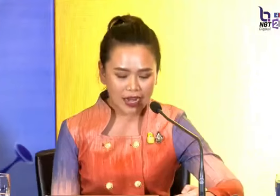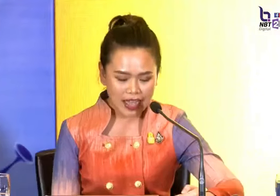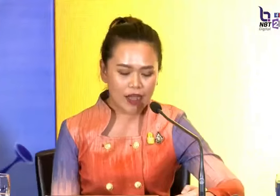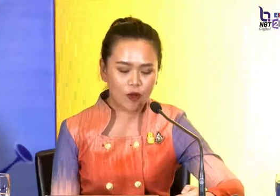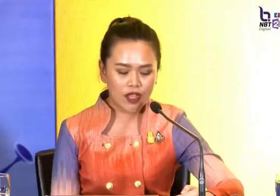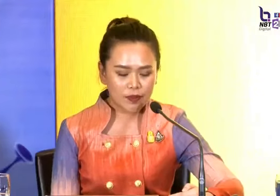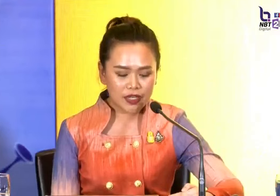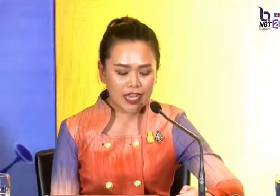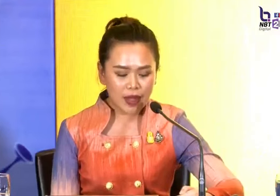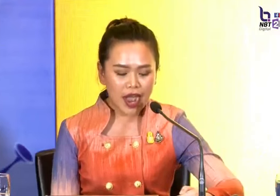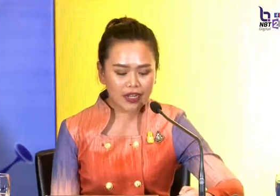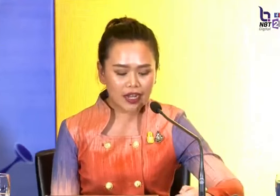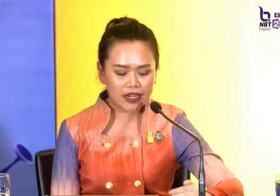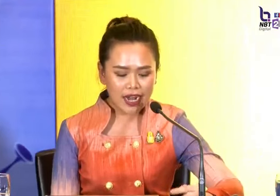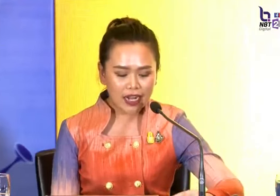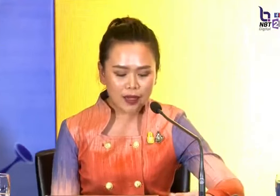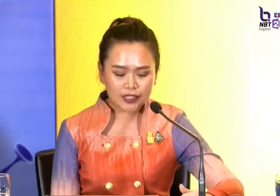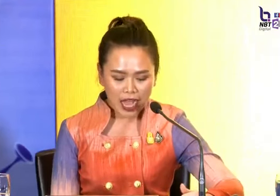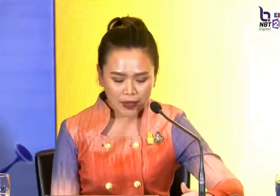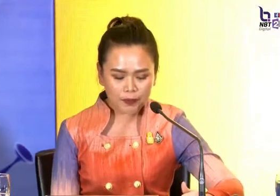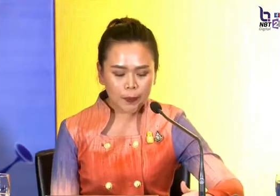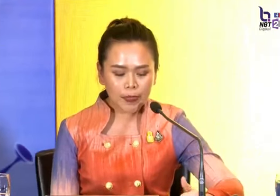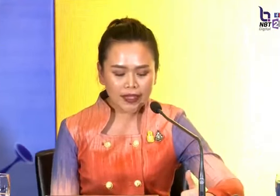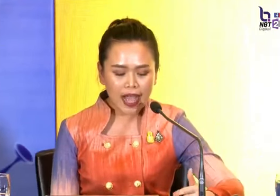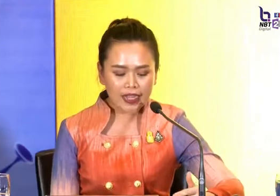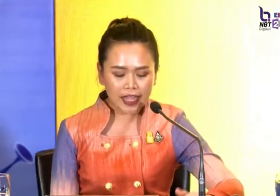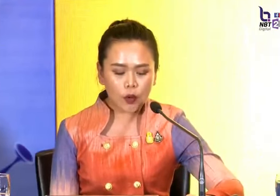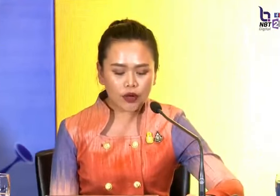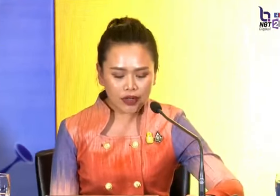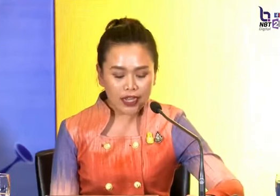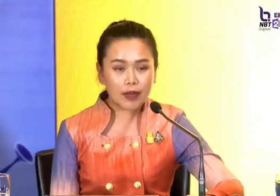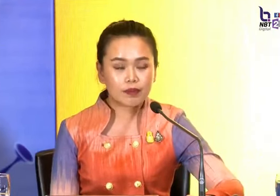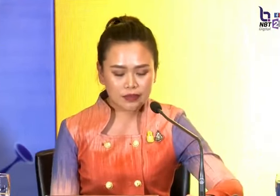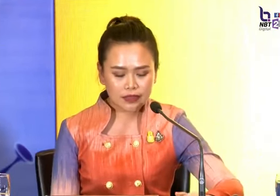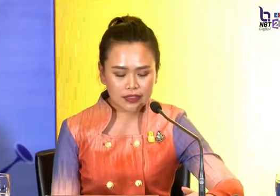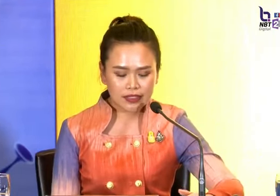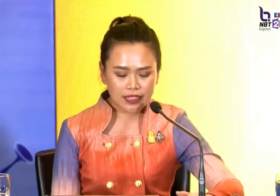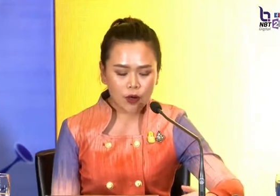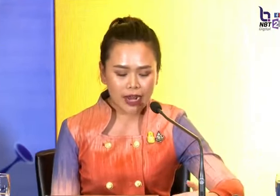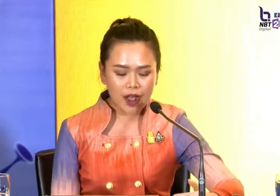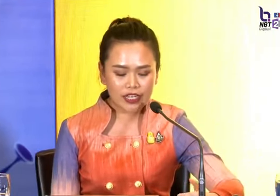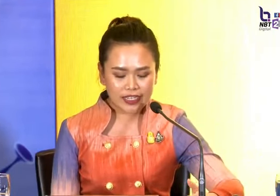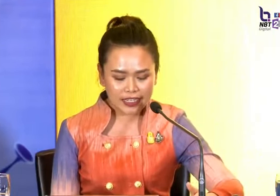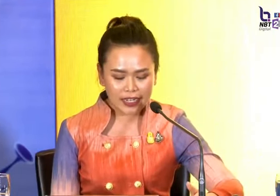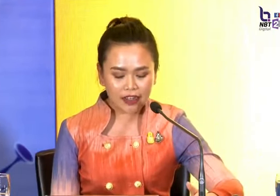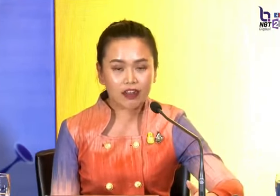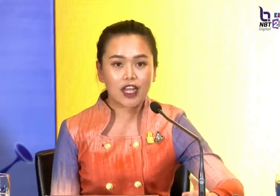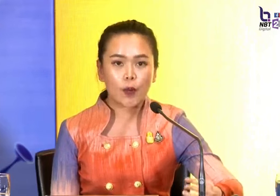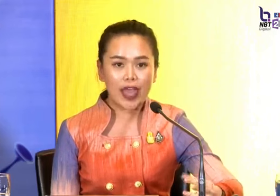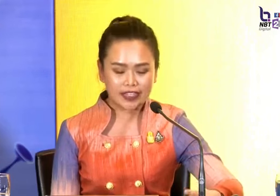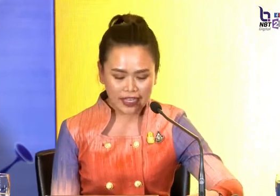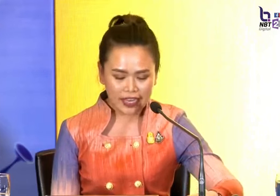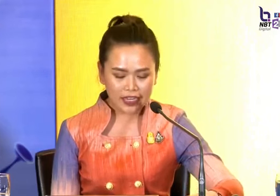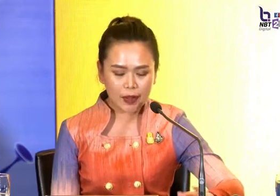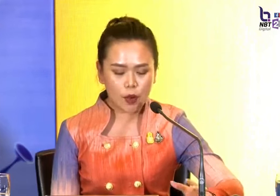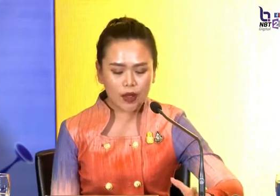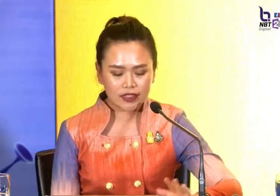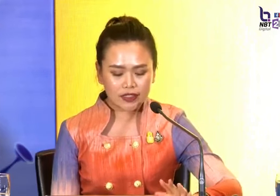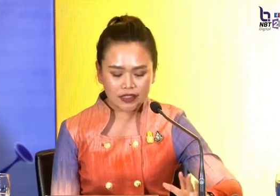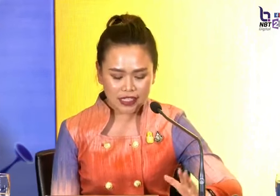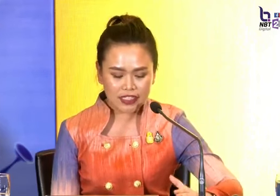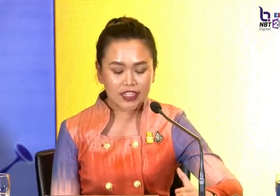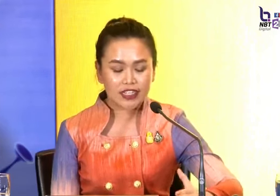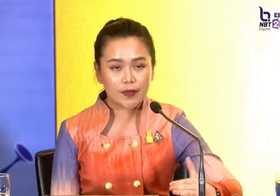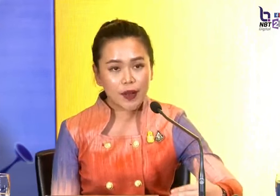จะสูญพันธุ์แล้วมีอะไรบ้างนะคะนาคเล็บสั้นนาคใหญ่ขนเรียบ ต่าดาวอินเดียแล้วก็เต่าแพนเค้กนั่นหมาย